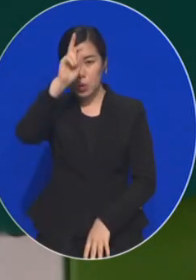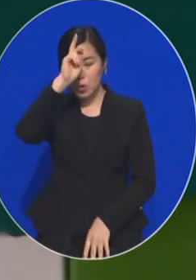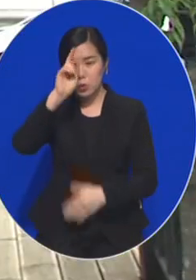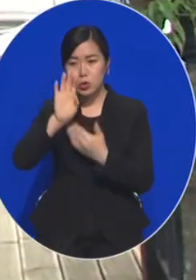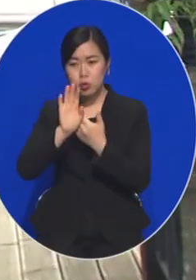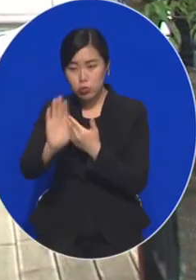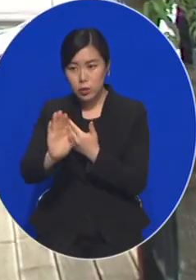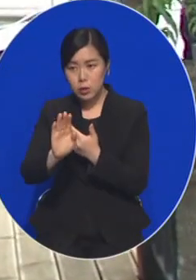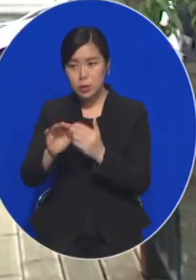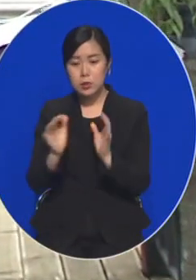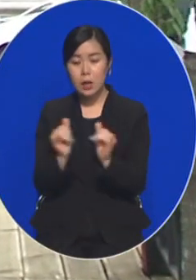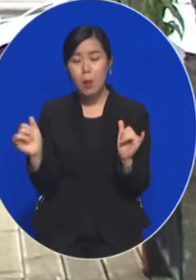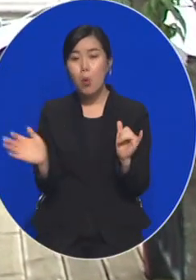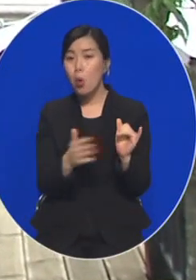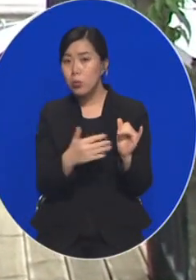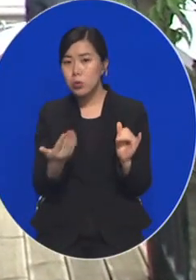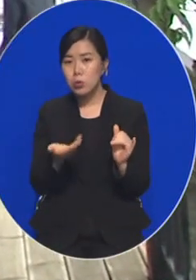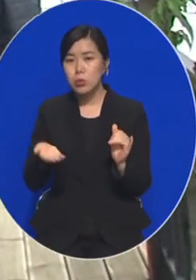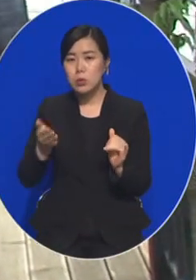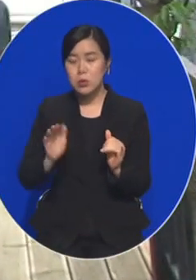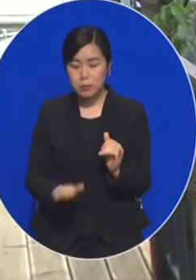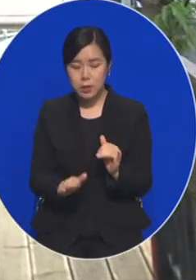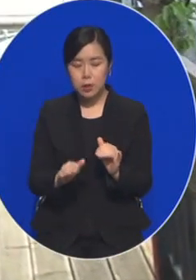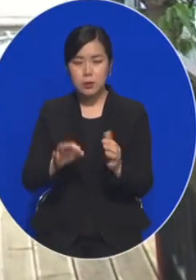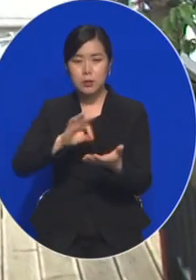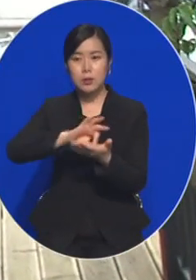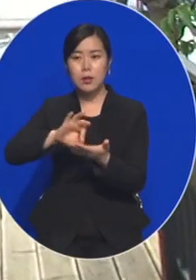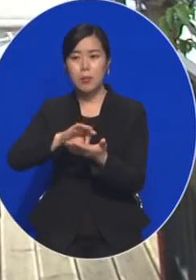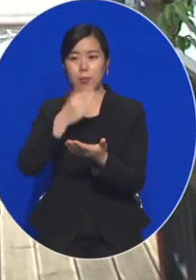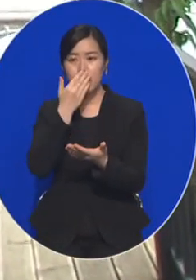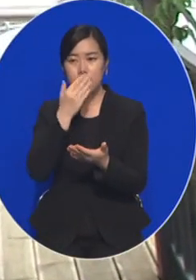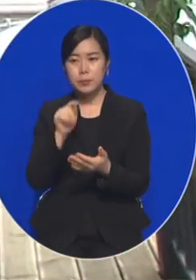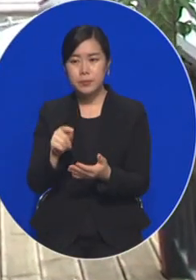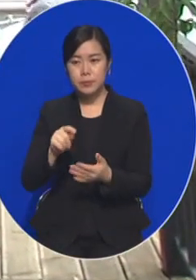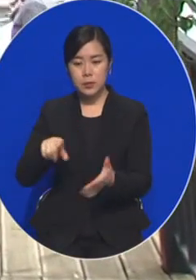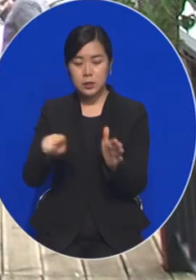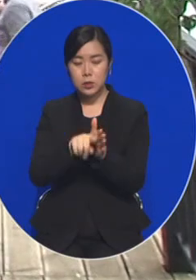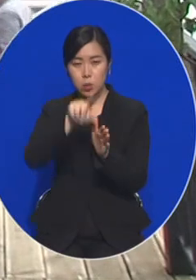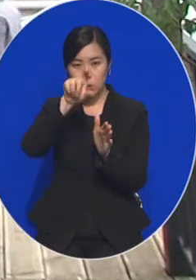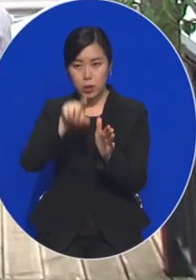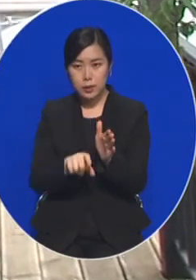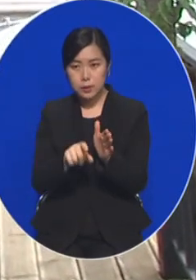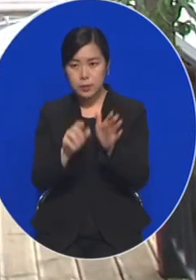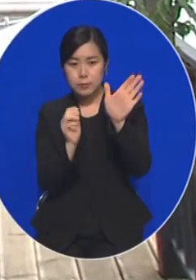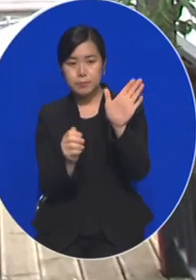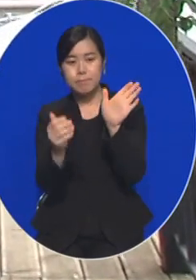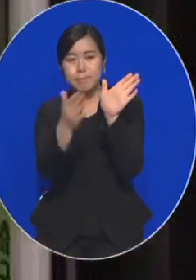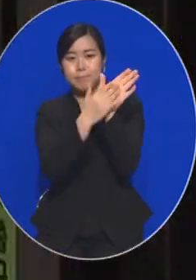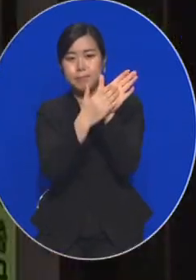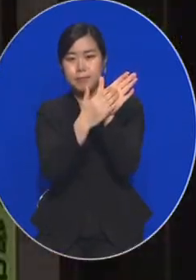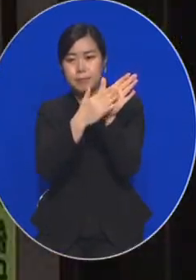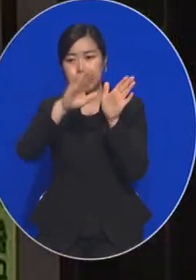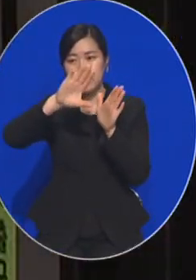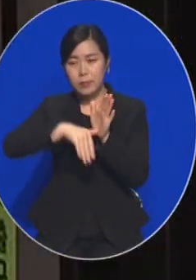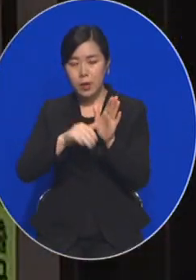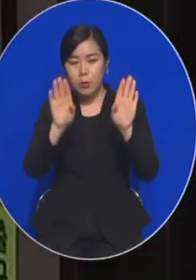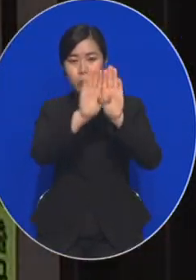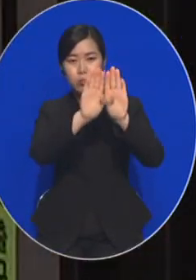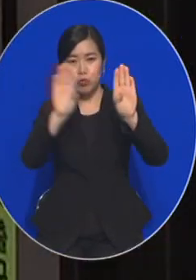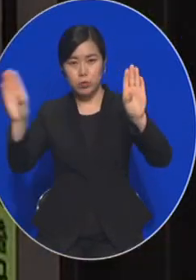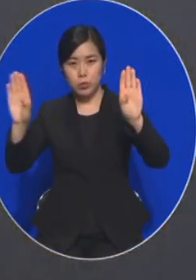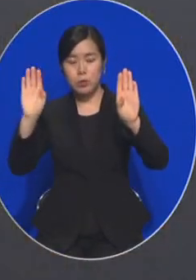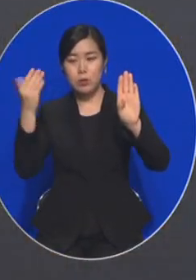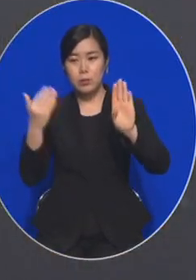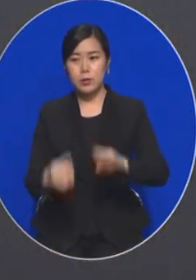운영됩니다. 스마트 슈퍼 1호점입니다. 이 출입 인증기에 신용카드나 체크카드를 이렇게 갖다 대면 출입문이